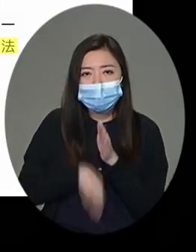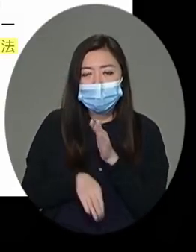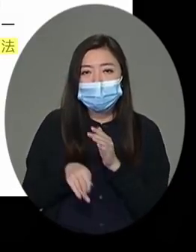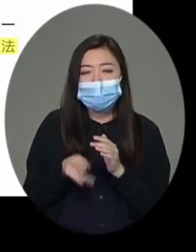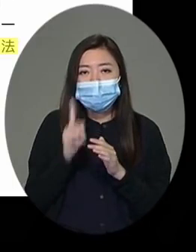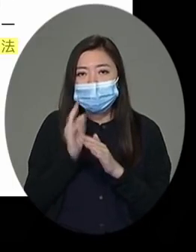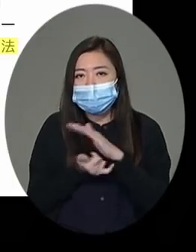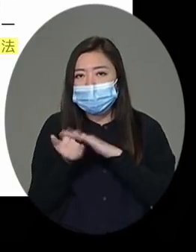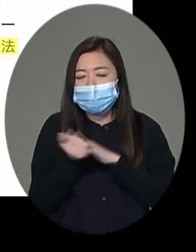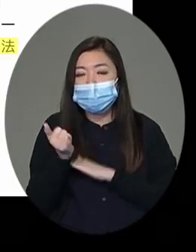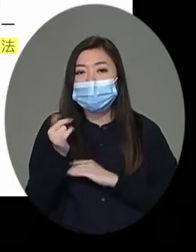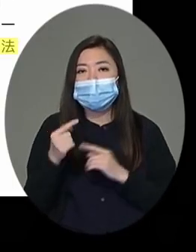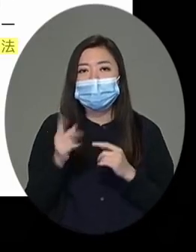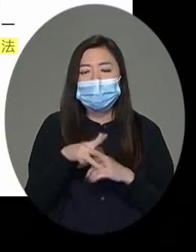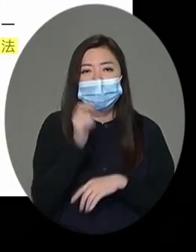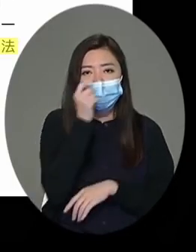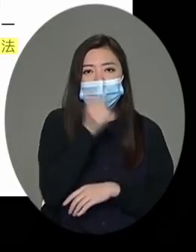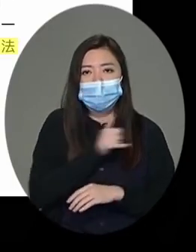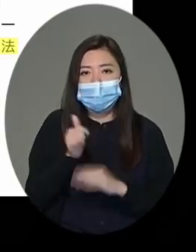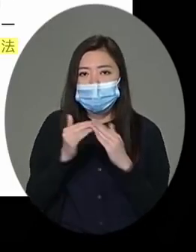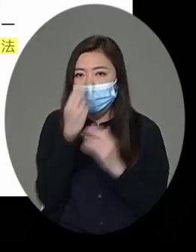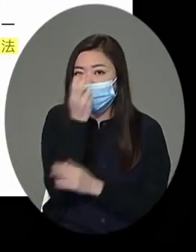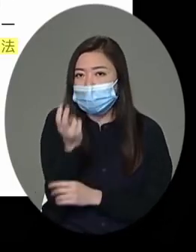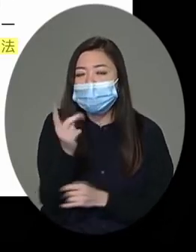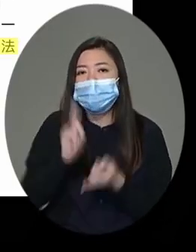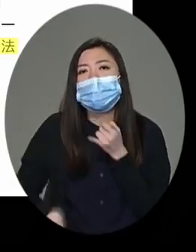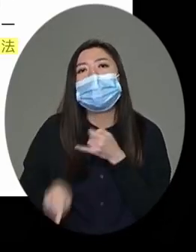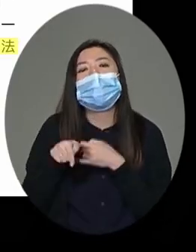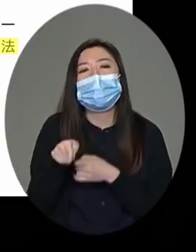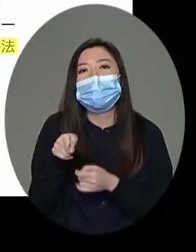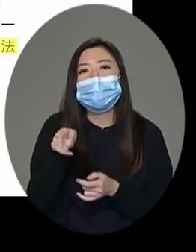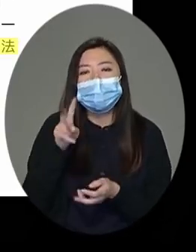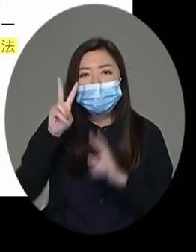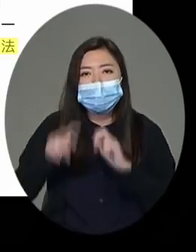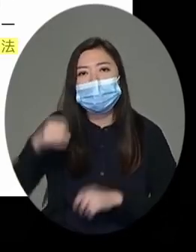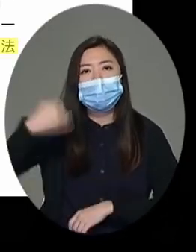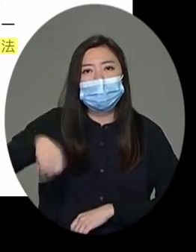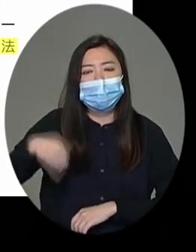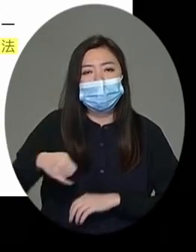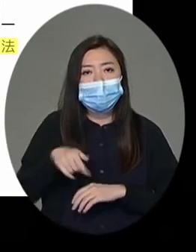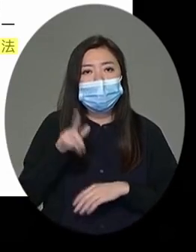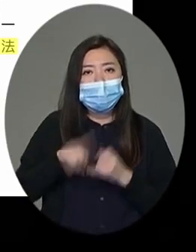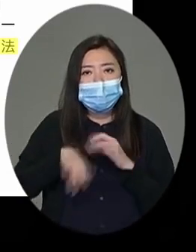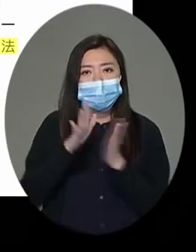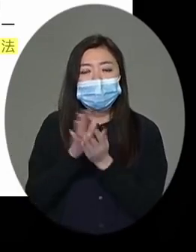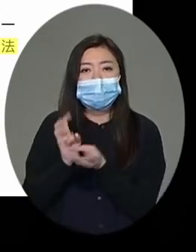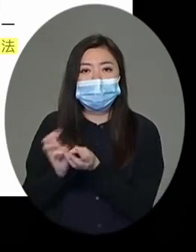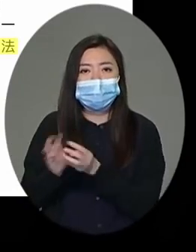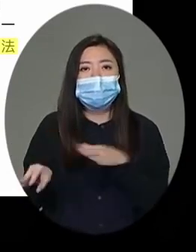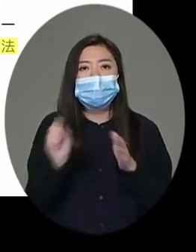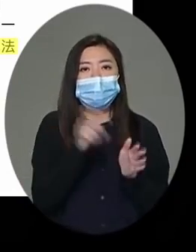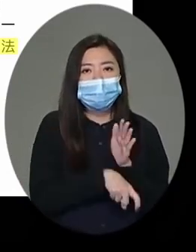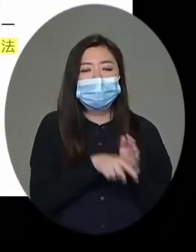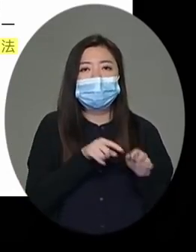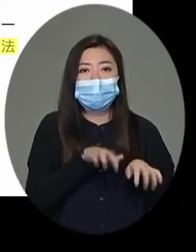意規避調查的疑犯進行突擊家訪調查不果，處方當時已經將他的資料存入